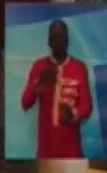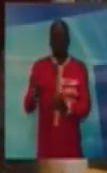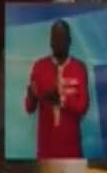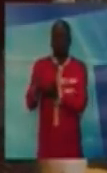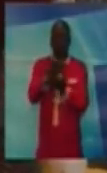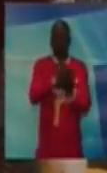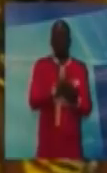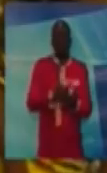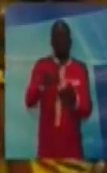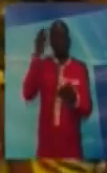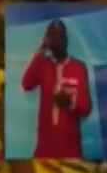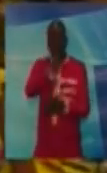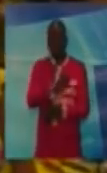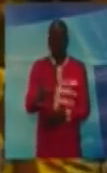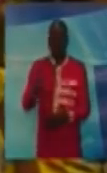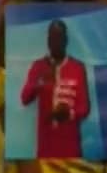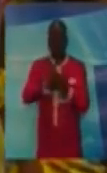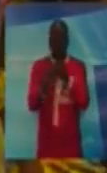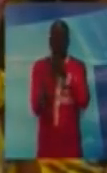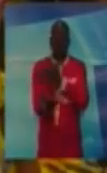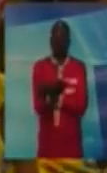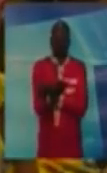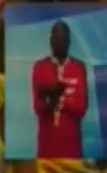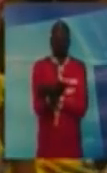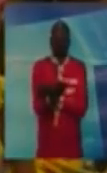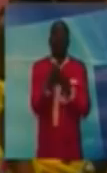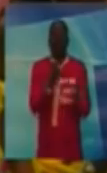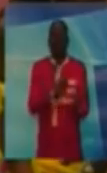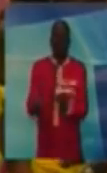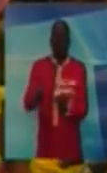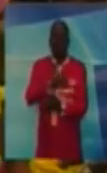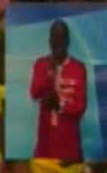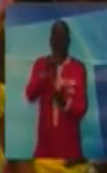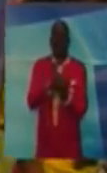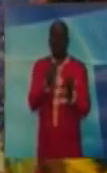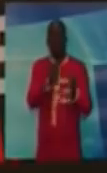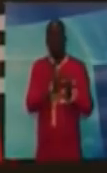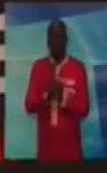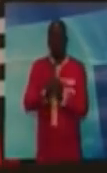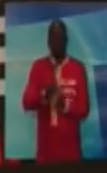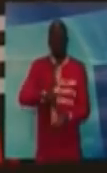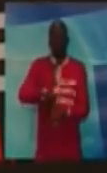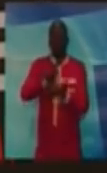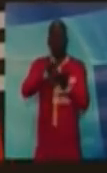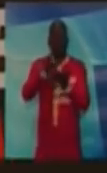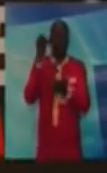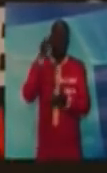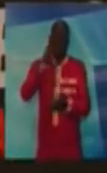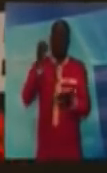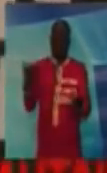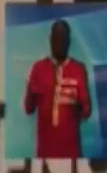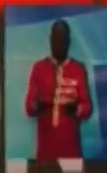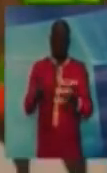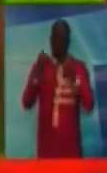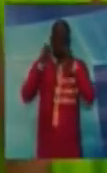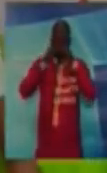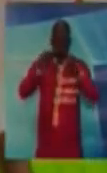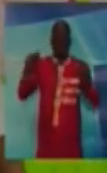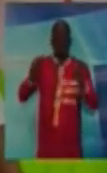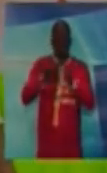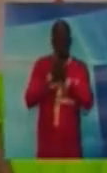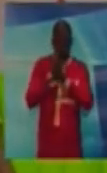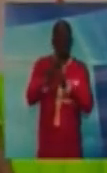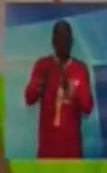devant le tribunal de grande instance de Ouagadougou ce matin. Organisées au sein du collectif Femmes Debout, elles sont là pour dénoncer ce qu'elles